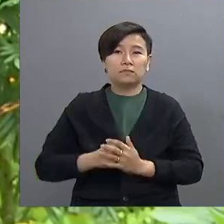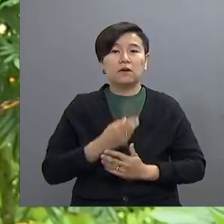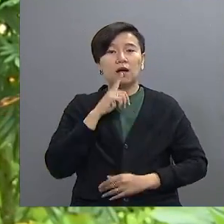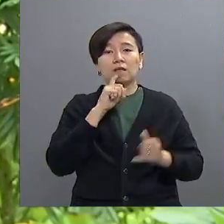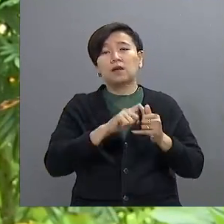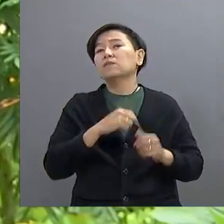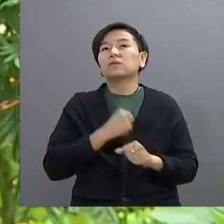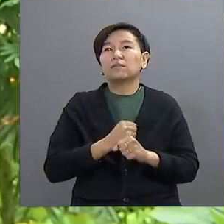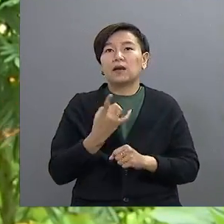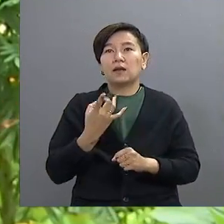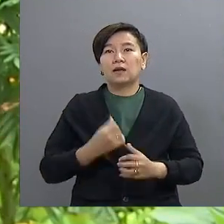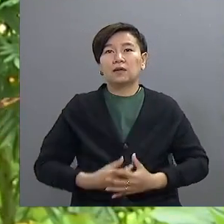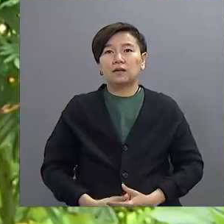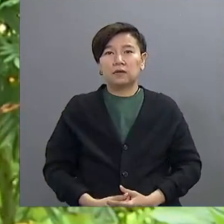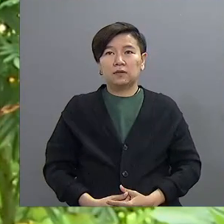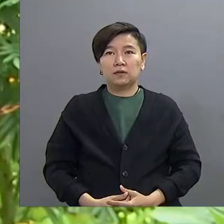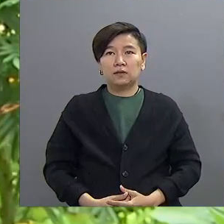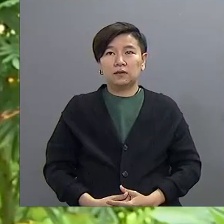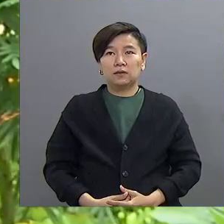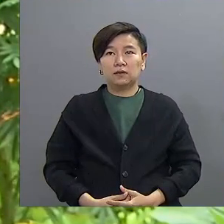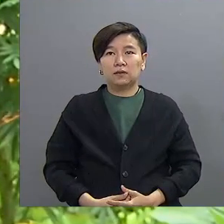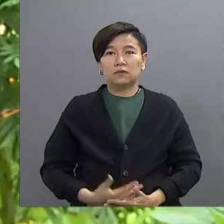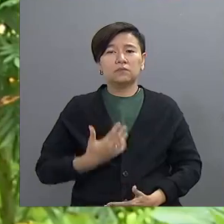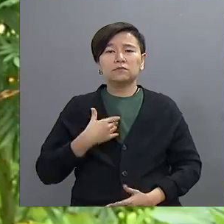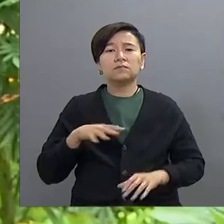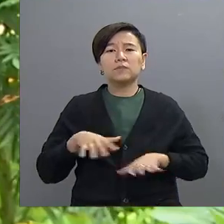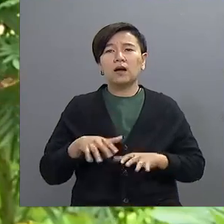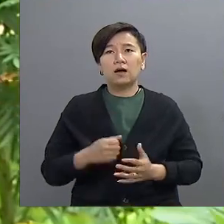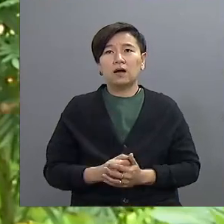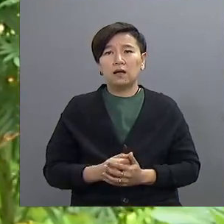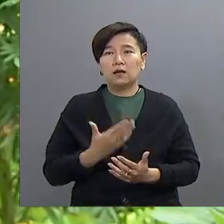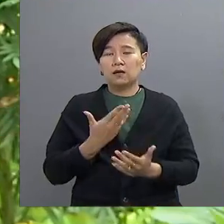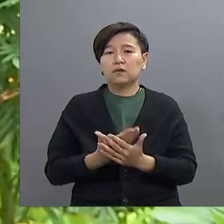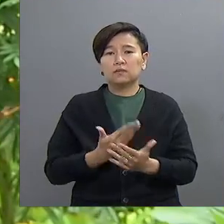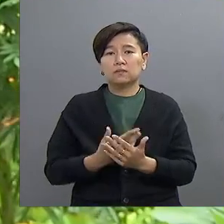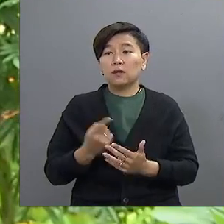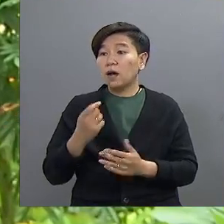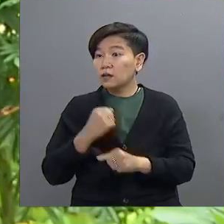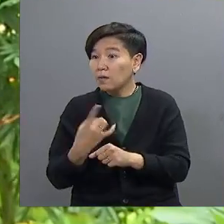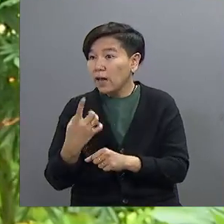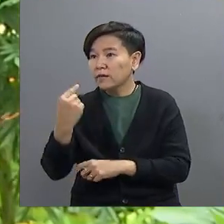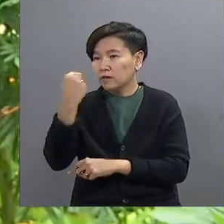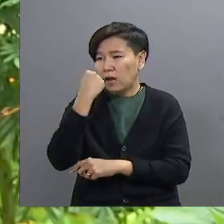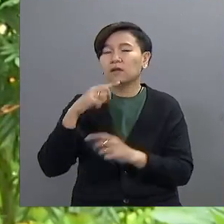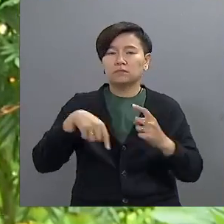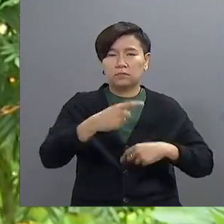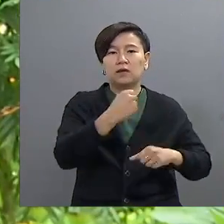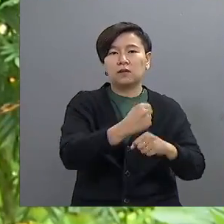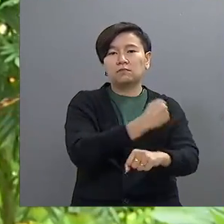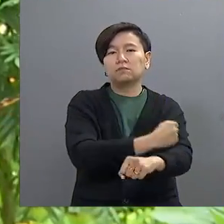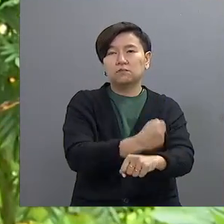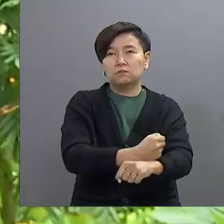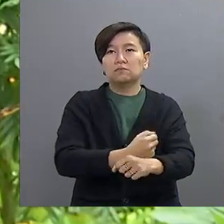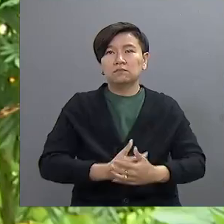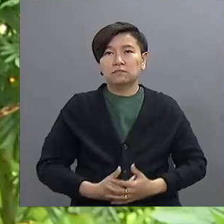ไปเขามาจ้างเขาได้ไปเขาบอกจ้างเขาไม่ได้ไปแล้วอยู่บ้านซานตาก้าเจ้าอ